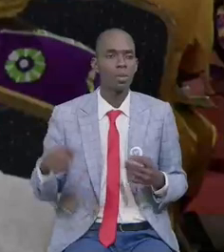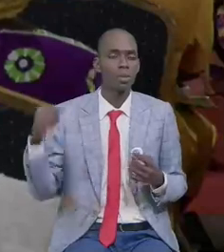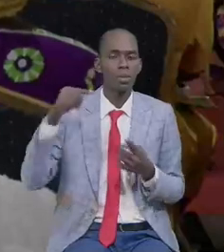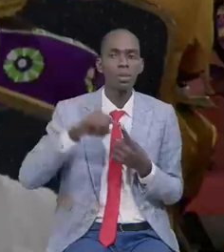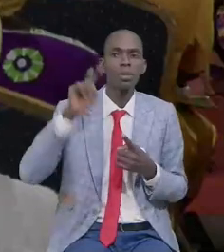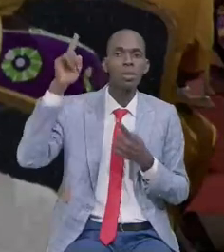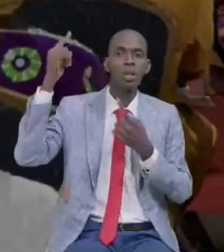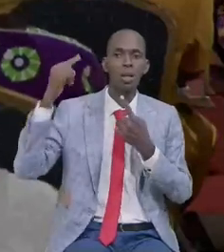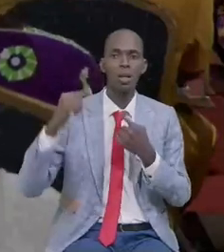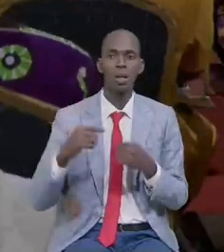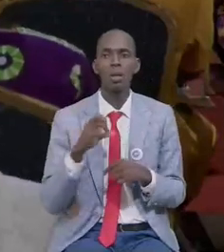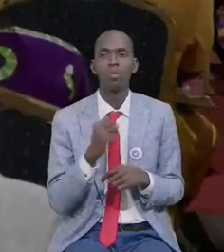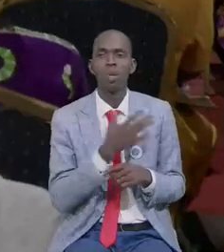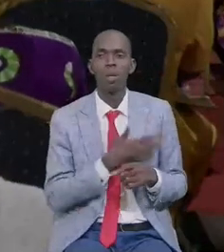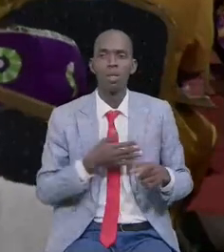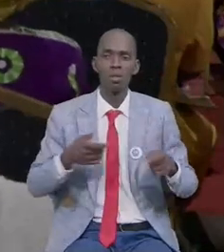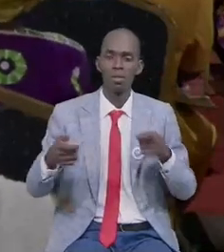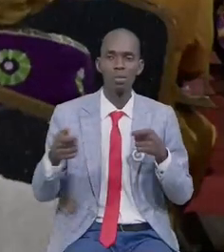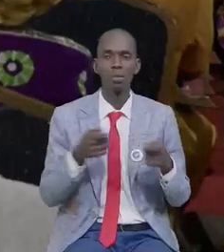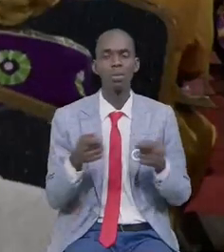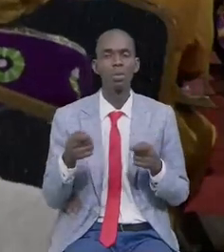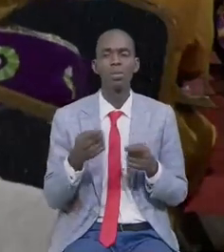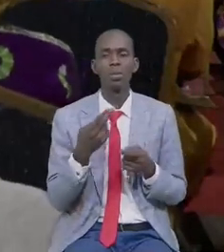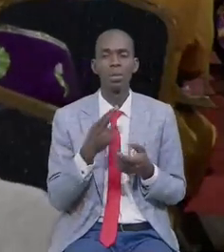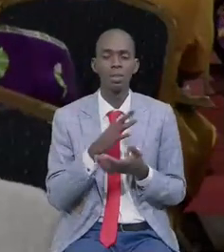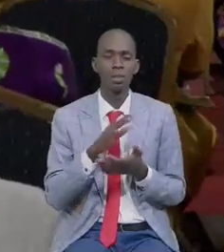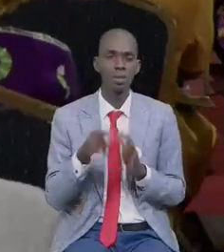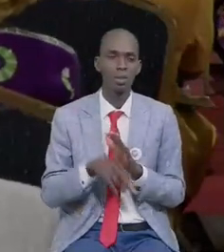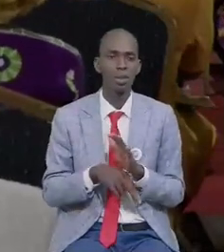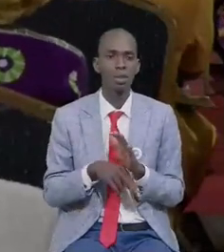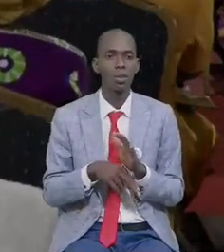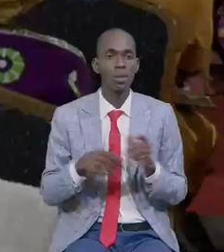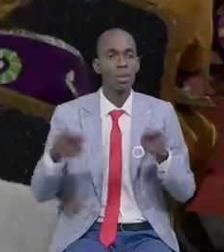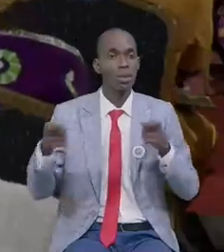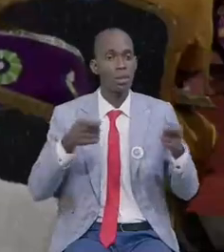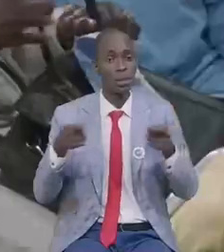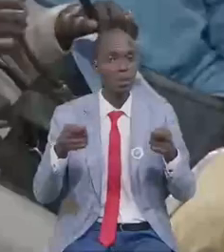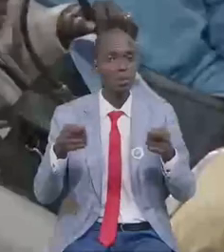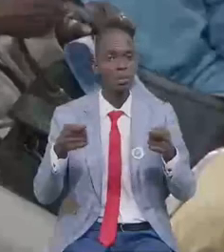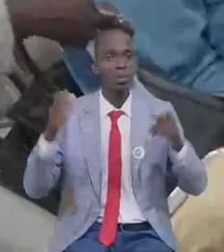vienne et répande pour vous la justice. Amen.